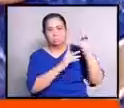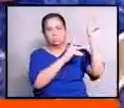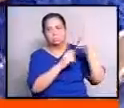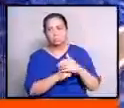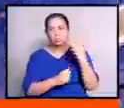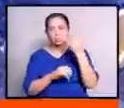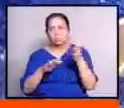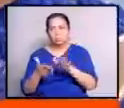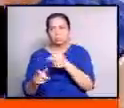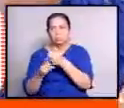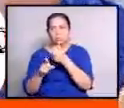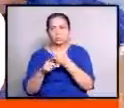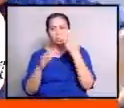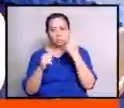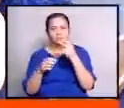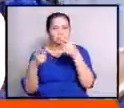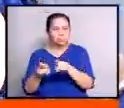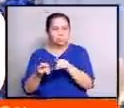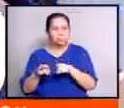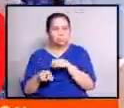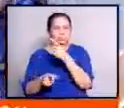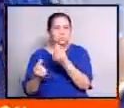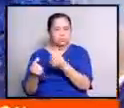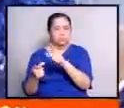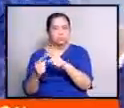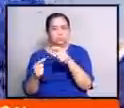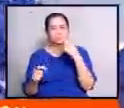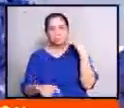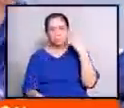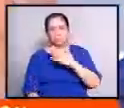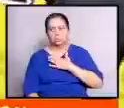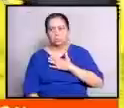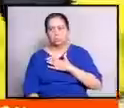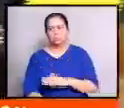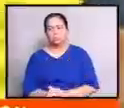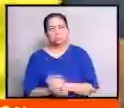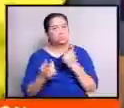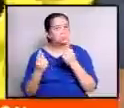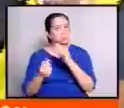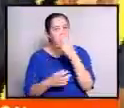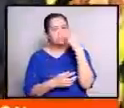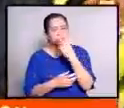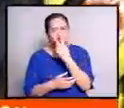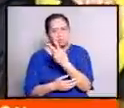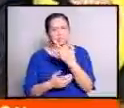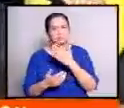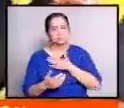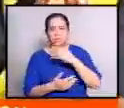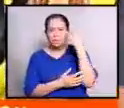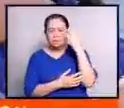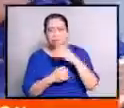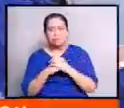Sana mamatay na siya. Sana mangyari sa kanya yung ginawa niya sa pinsan ko. Sa ginawa niya, sa nakita ko sa pinsan